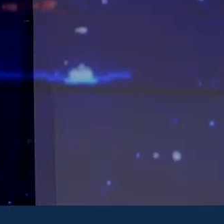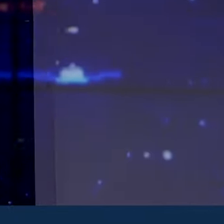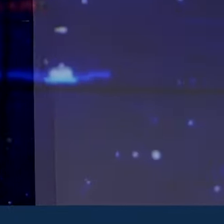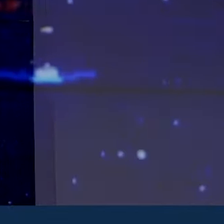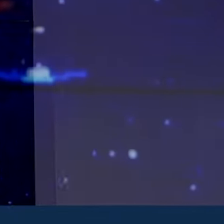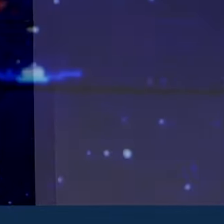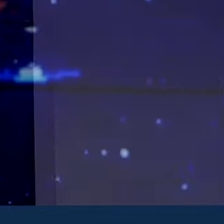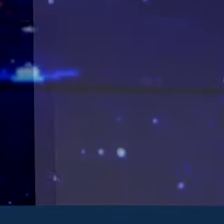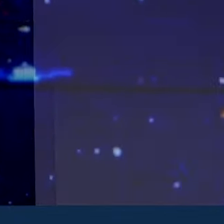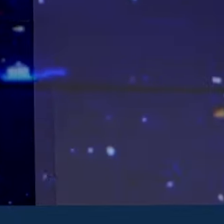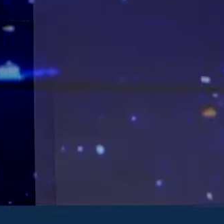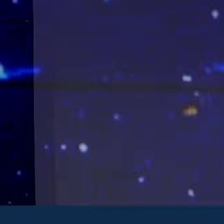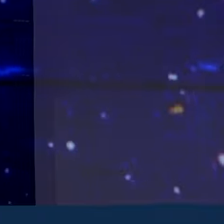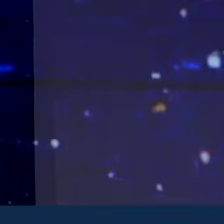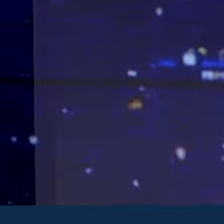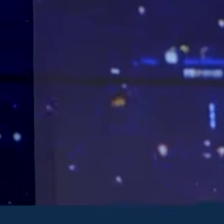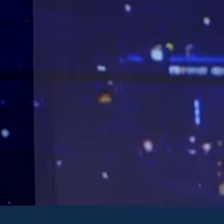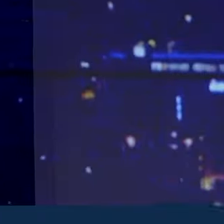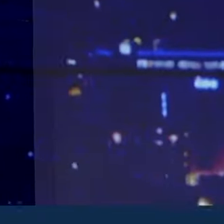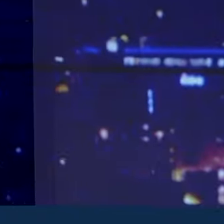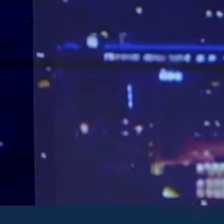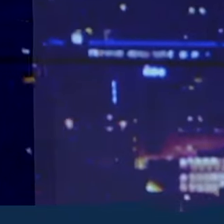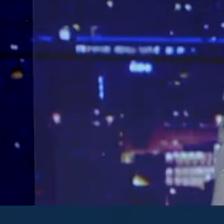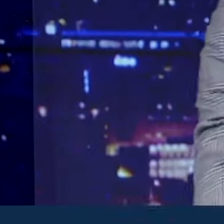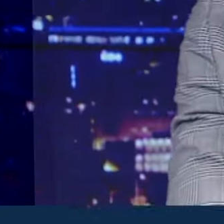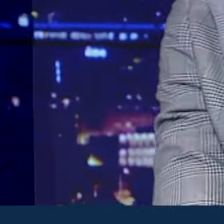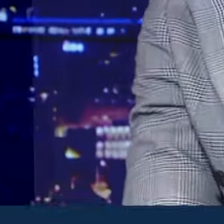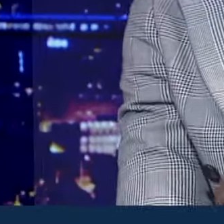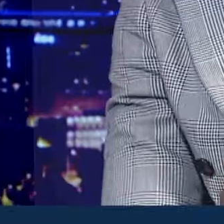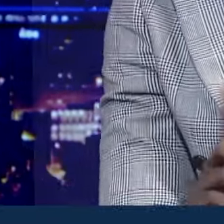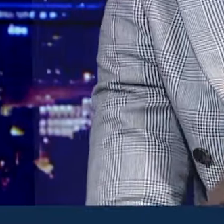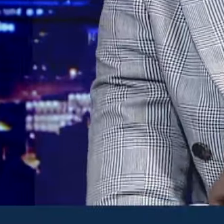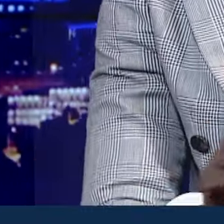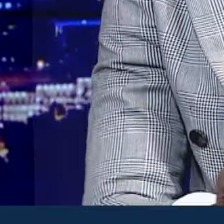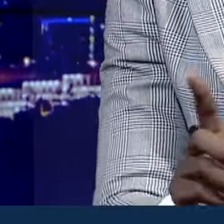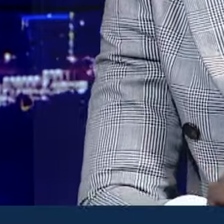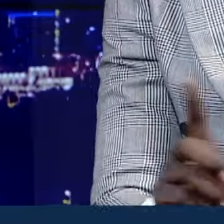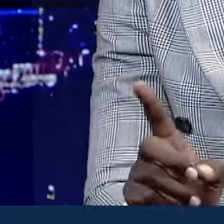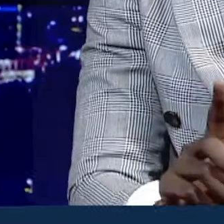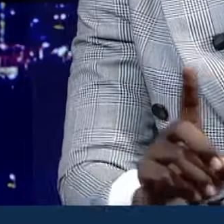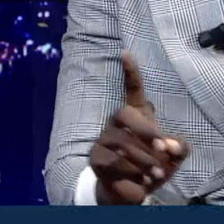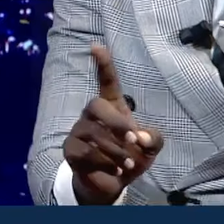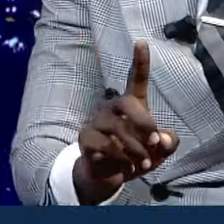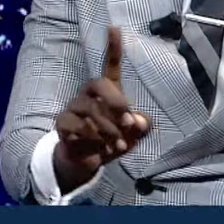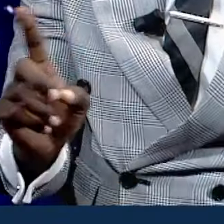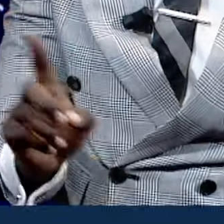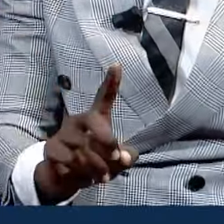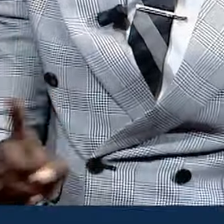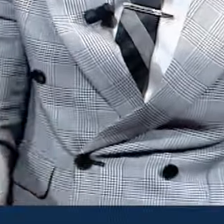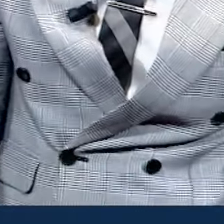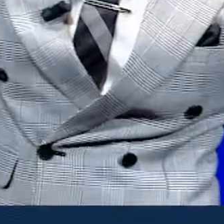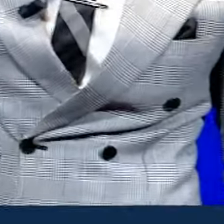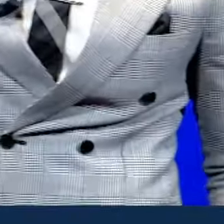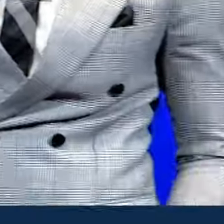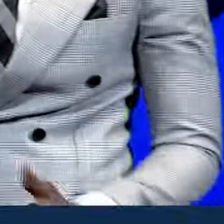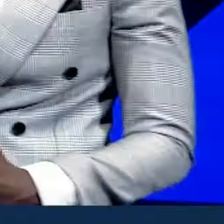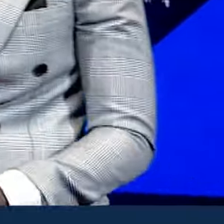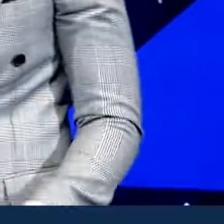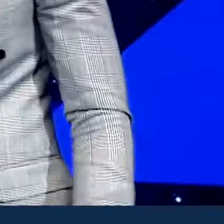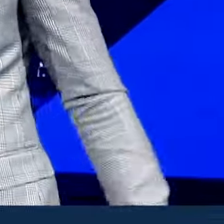abanjye na banjye nobody can talk nobody can touch baby like a dede